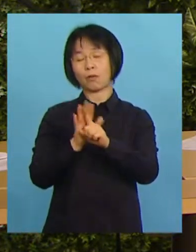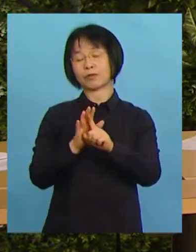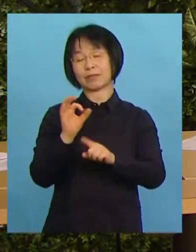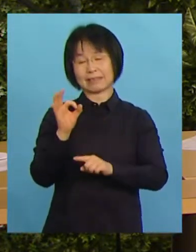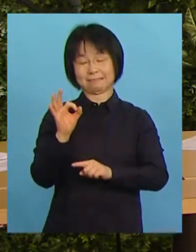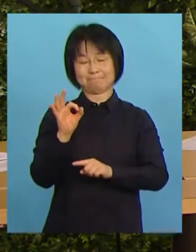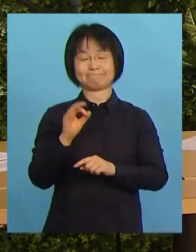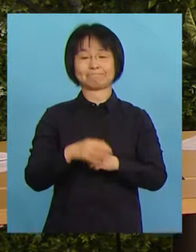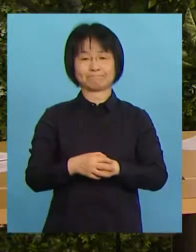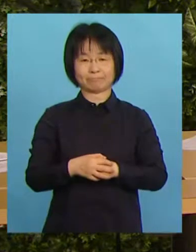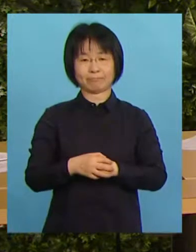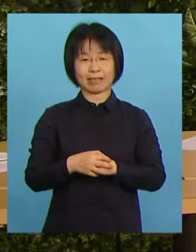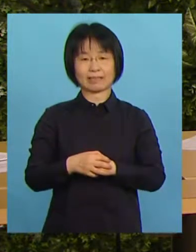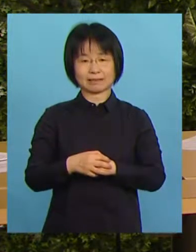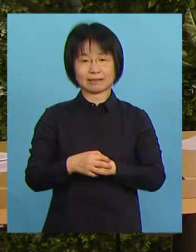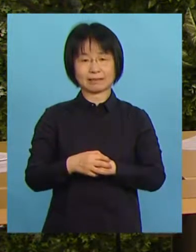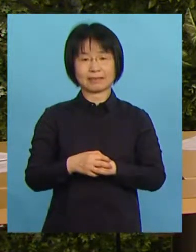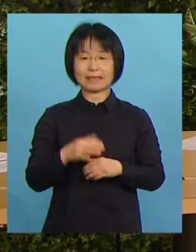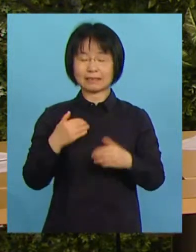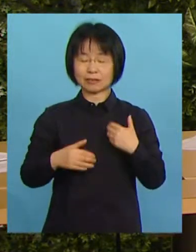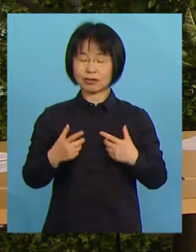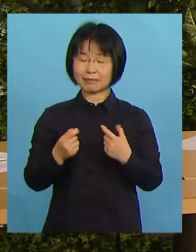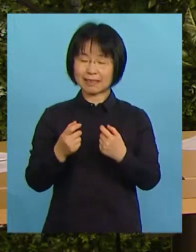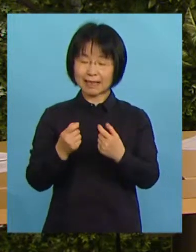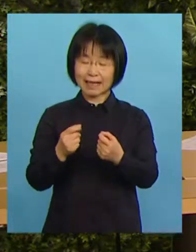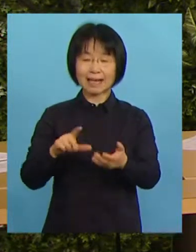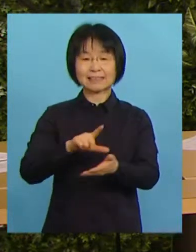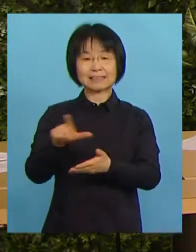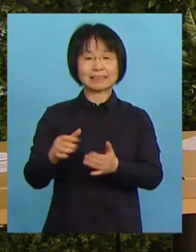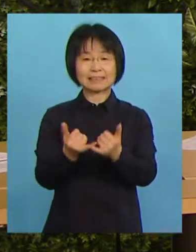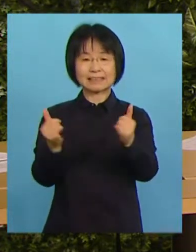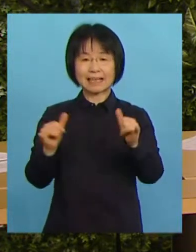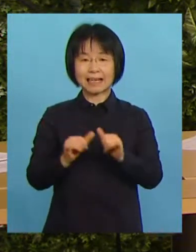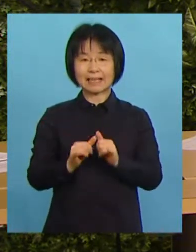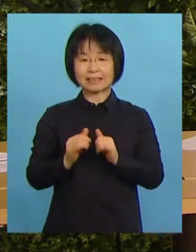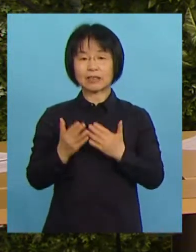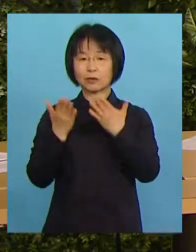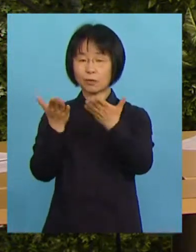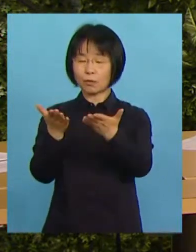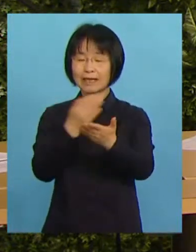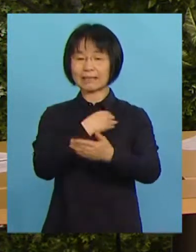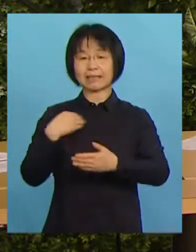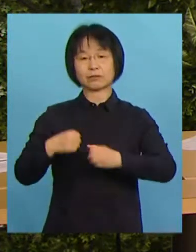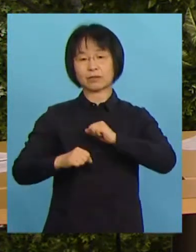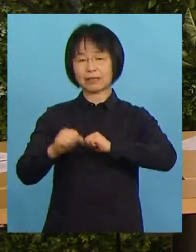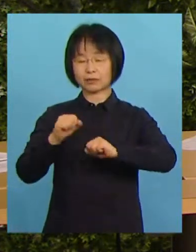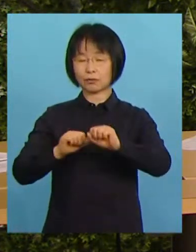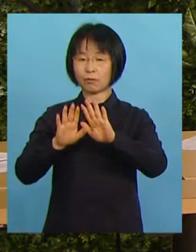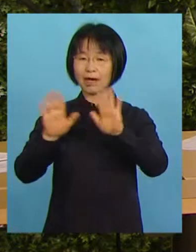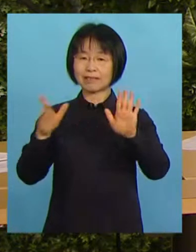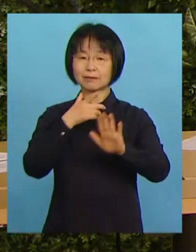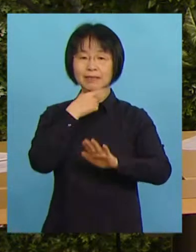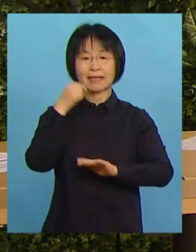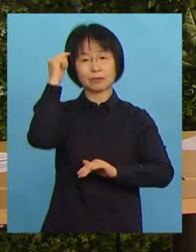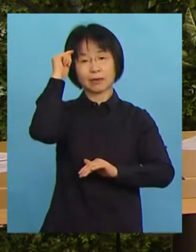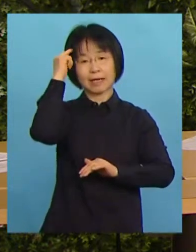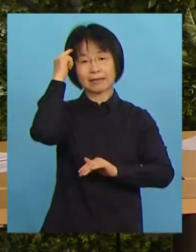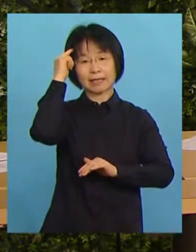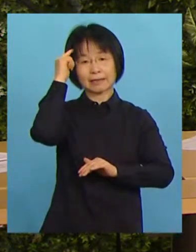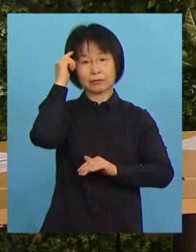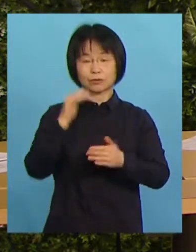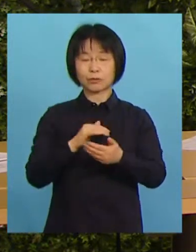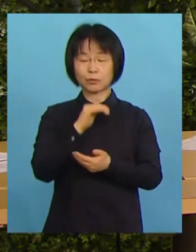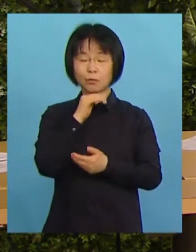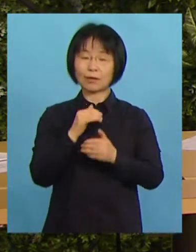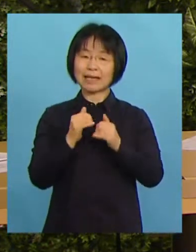。 はい、 東近江市では楽しみながら地域社会に貢献できる活動を始めたいと考えている